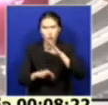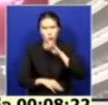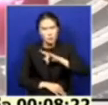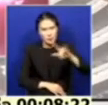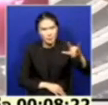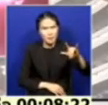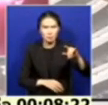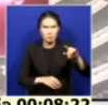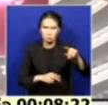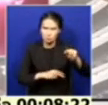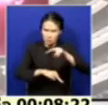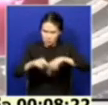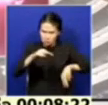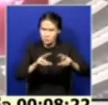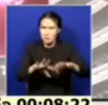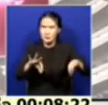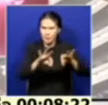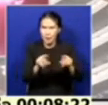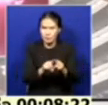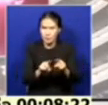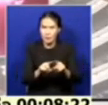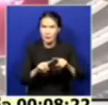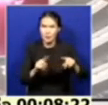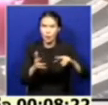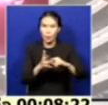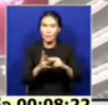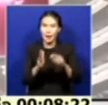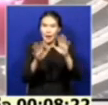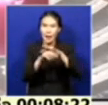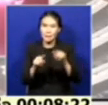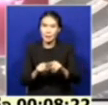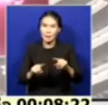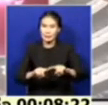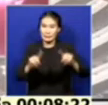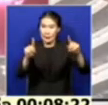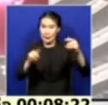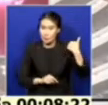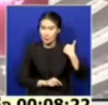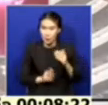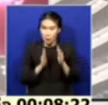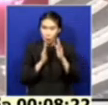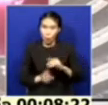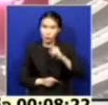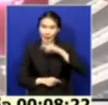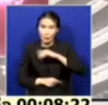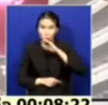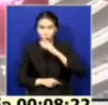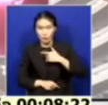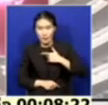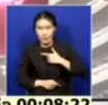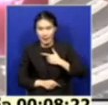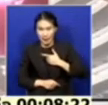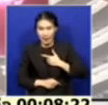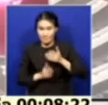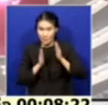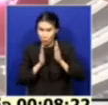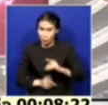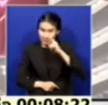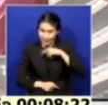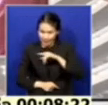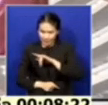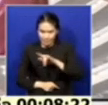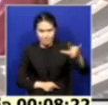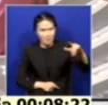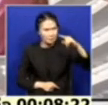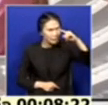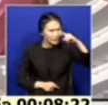ณวันเฉลิมก็ขออนุญาตกล่าวย้ำอีกครั้งนะครับว่าไม่ใช่ว่าไม่มีความสำคัญคนไทยทุกคนที่อยู่ในต่